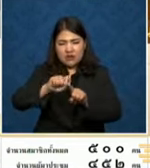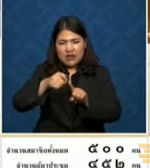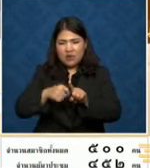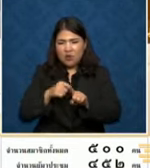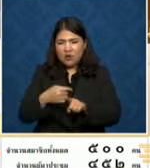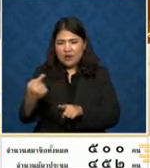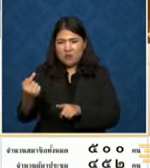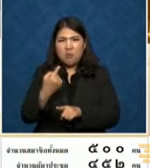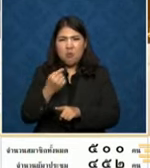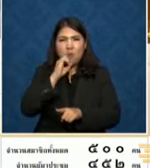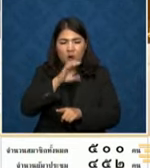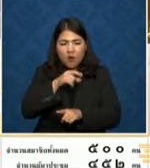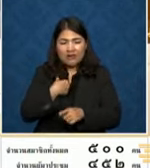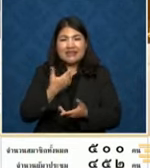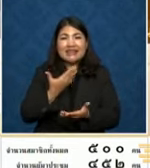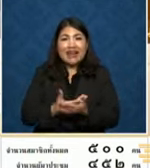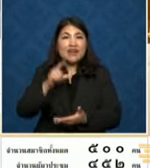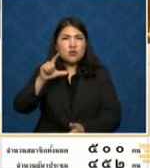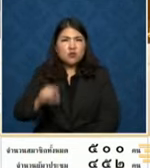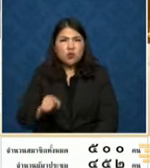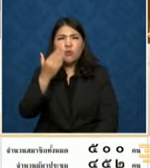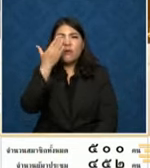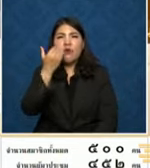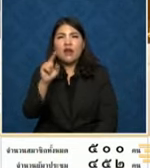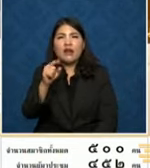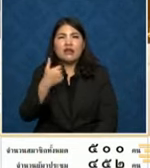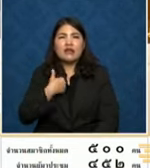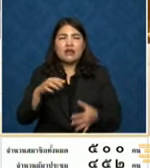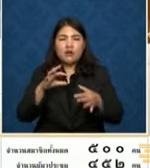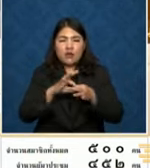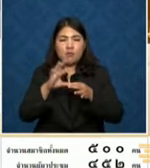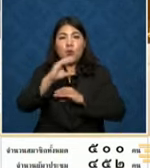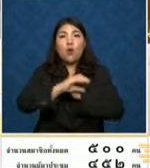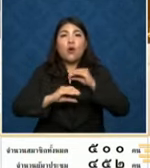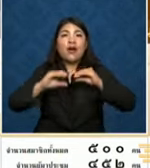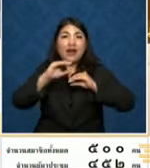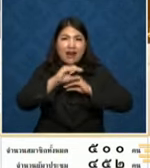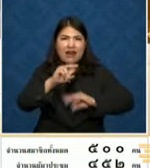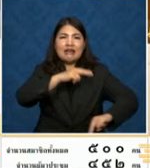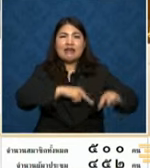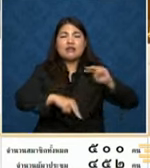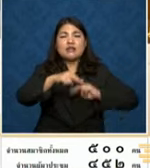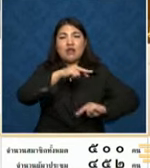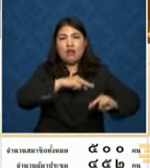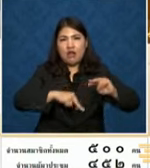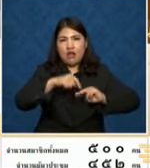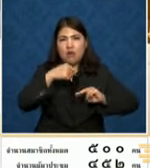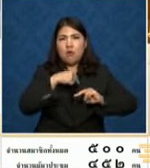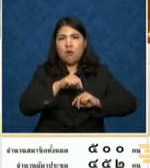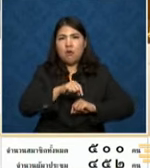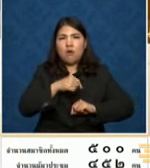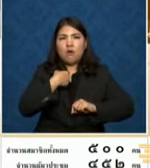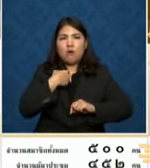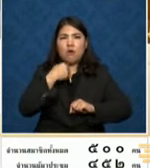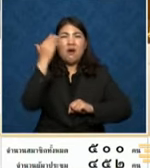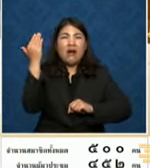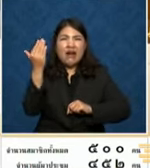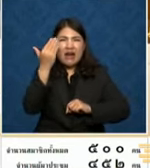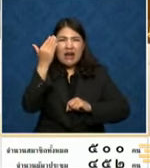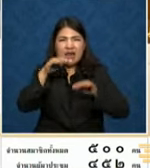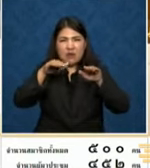าถูกก็เนื่องจากว่าโครงการรักษานะครับความบริสุทธิ์ของอากาศลด